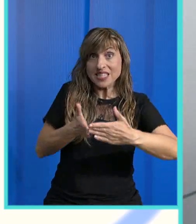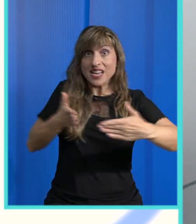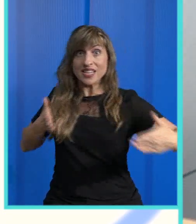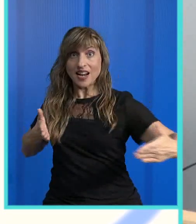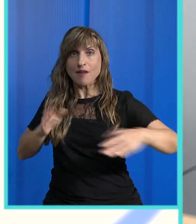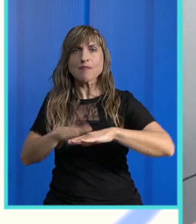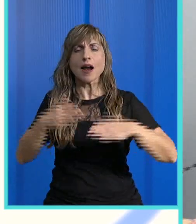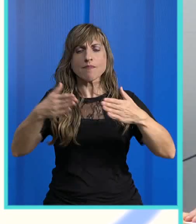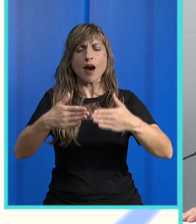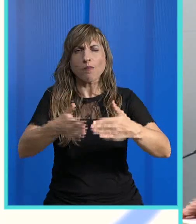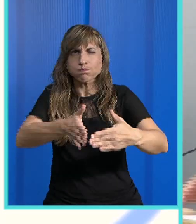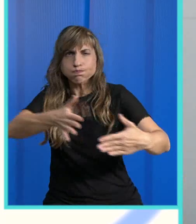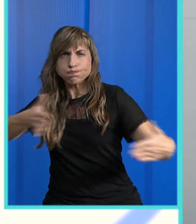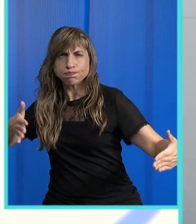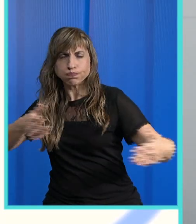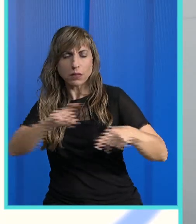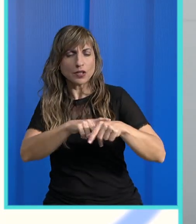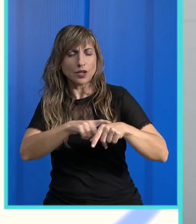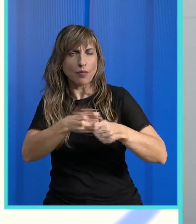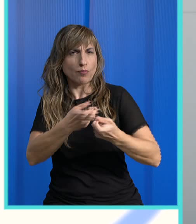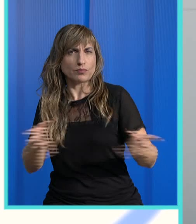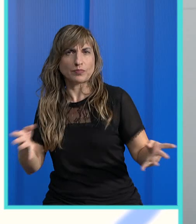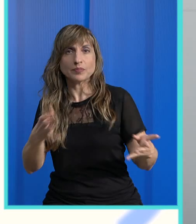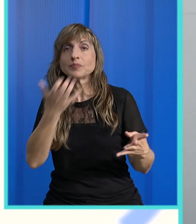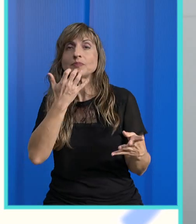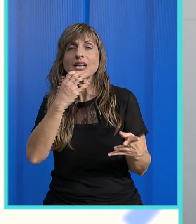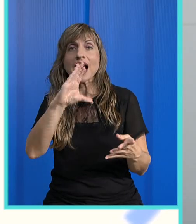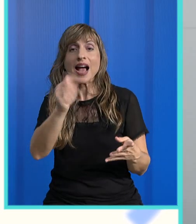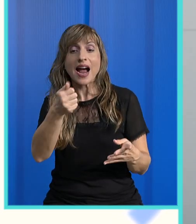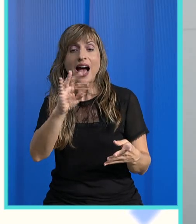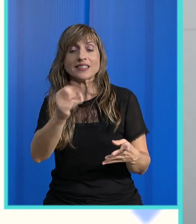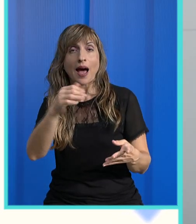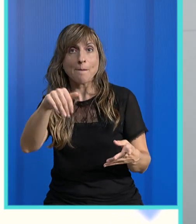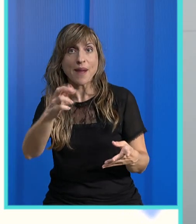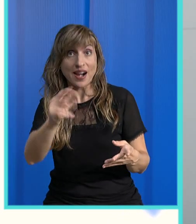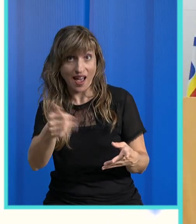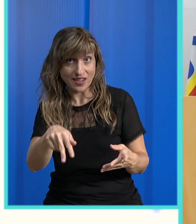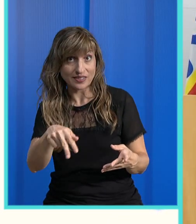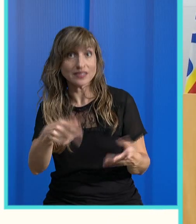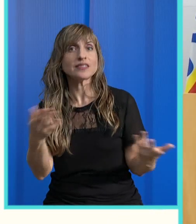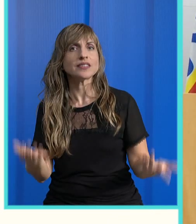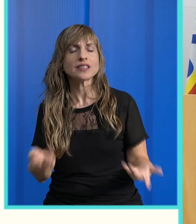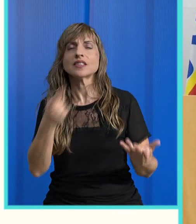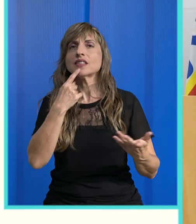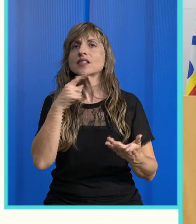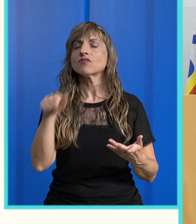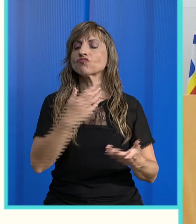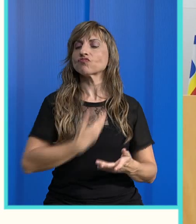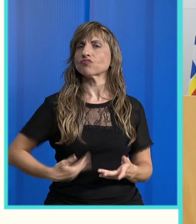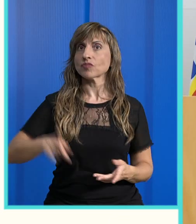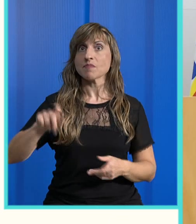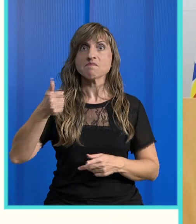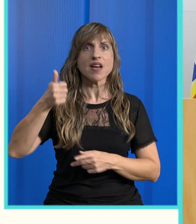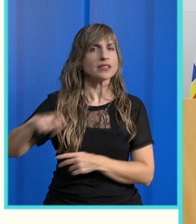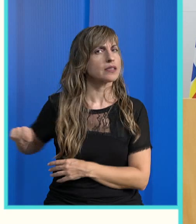d'embarcacions de diferents tipus. Una d'elles és els catamarans que segons el gerent de Marina Badalona i Manol Sanz són les que tenen més